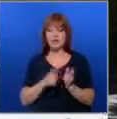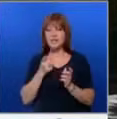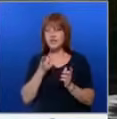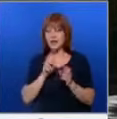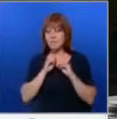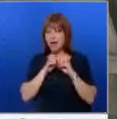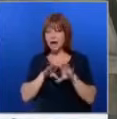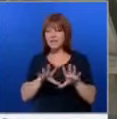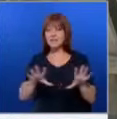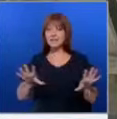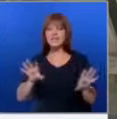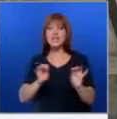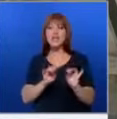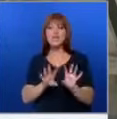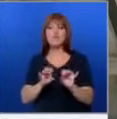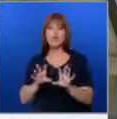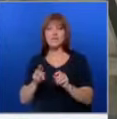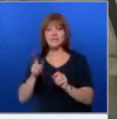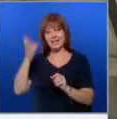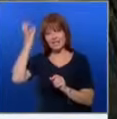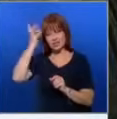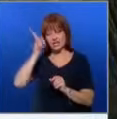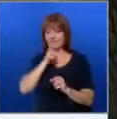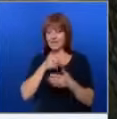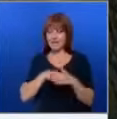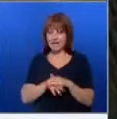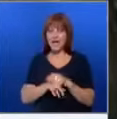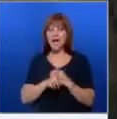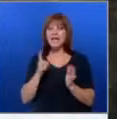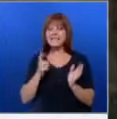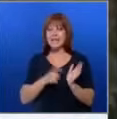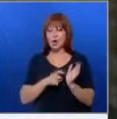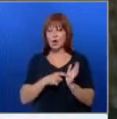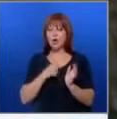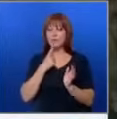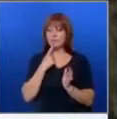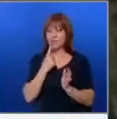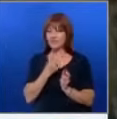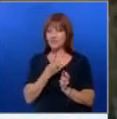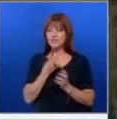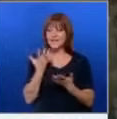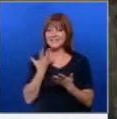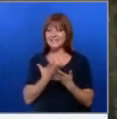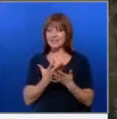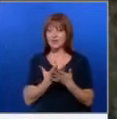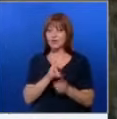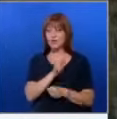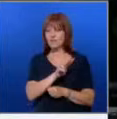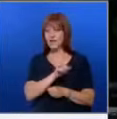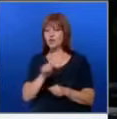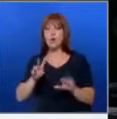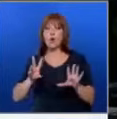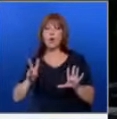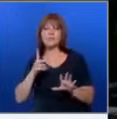разгласена информация, която представлява държавна тайна. Наказателният кодекс предвижда наказание лишаване от свобода от 2 до 8